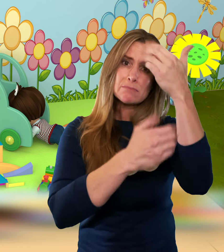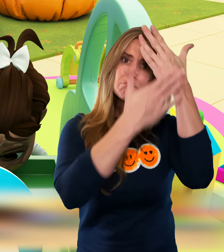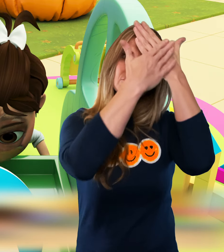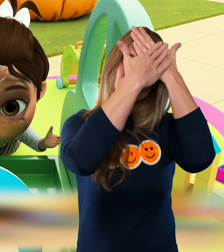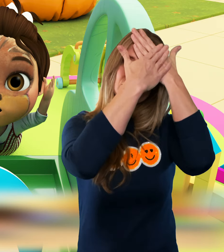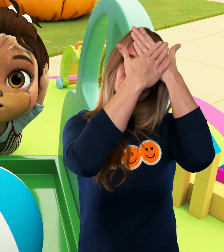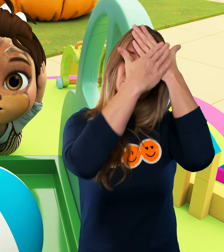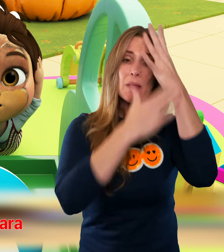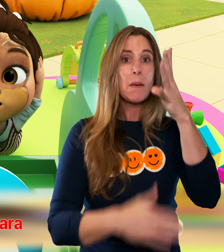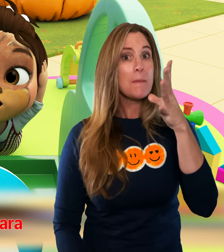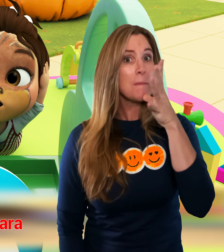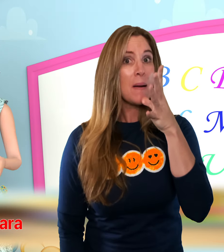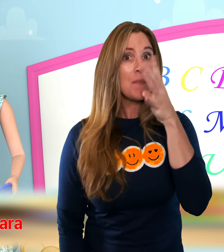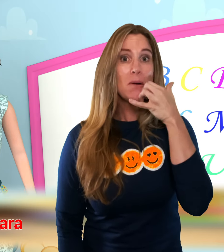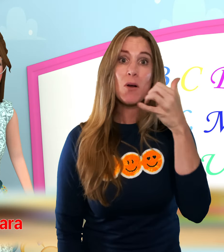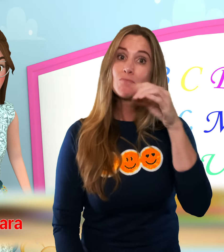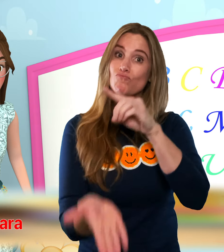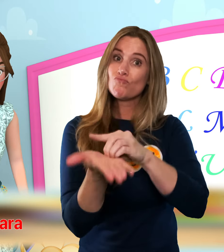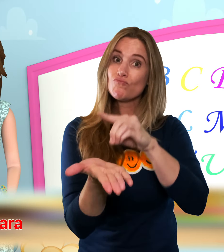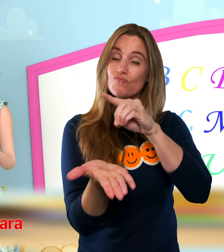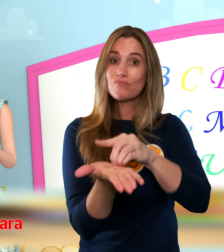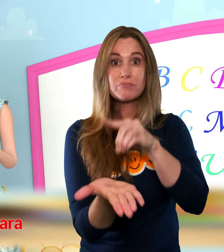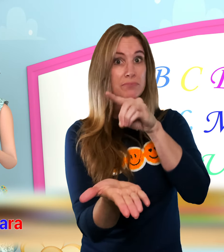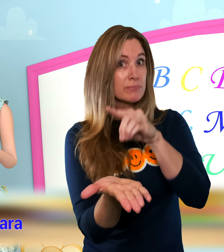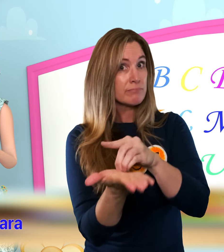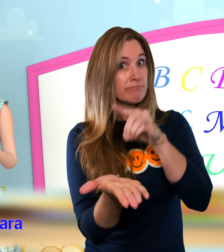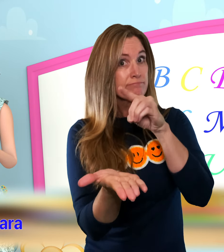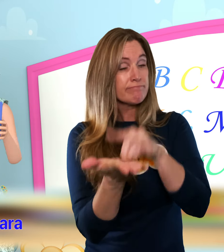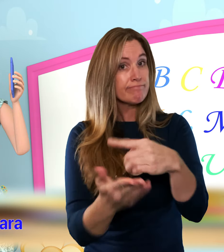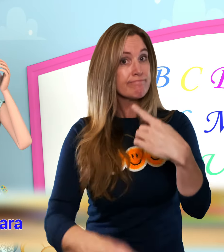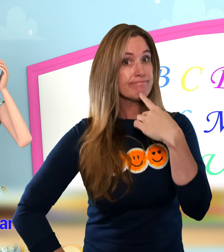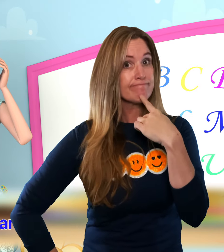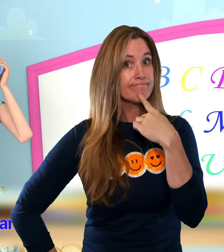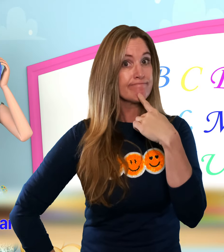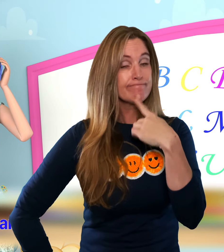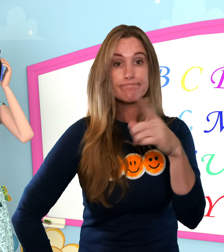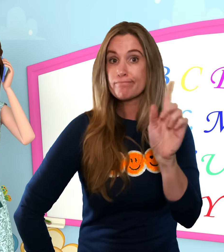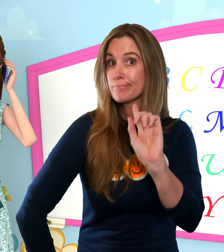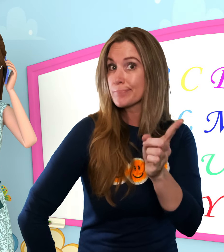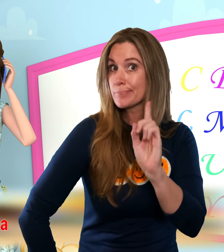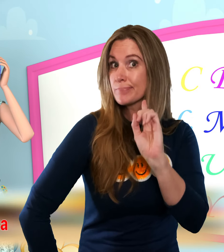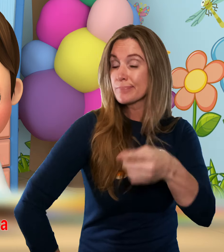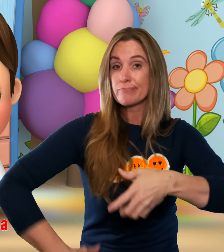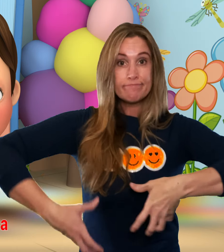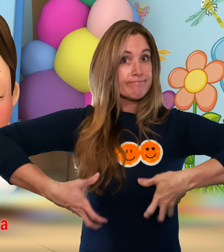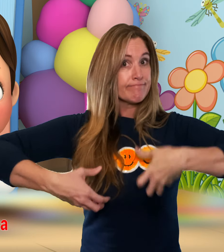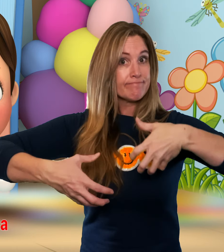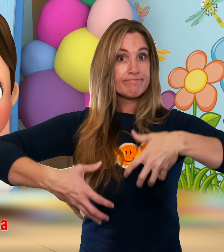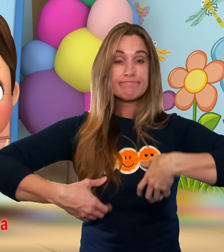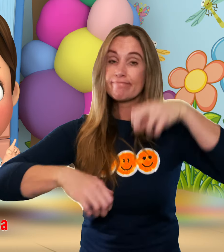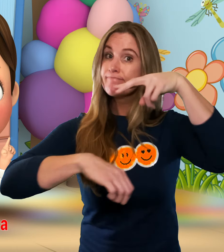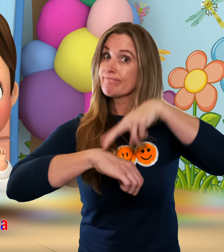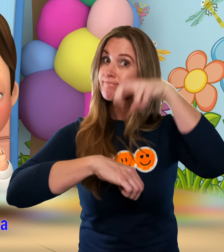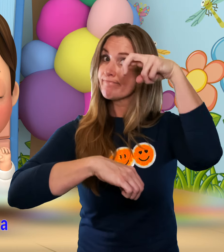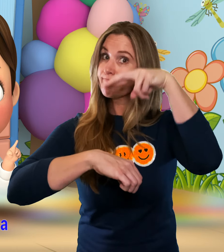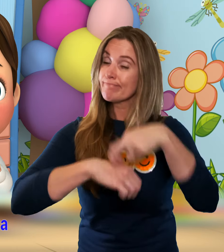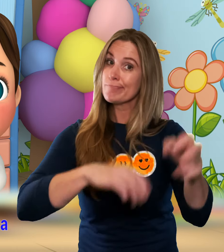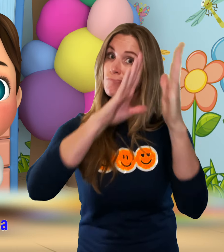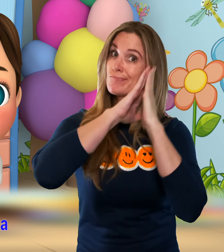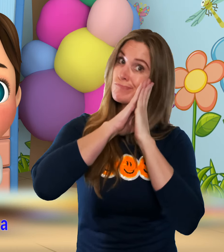をどんママが医者に話したらぴょんぴょんダメよと